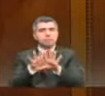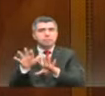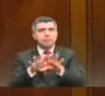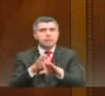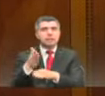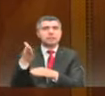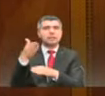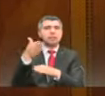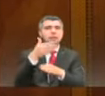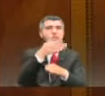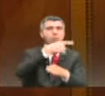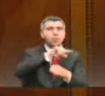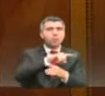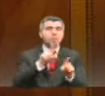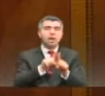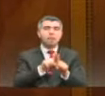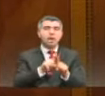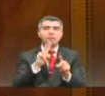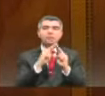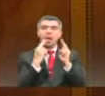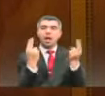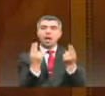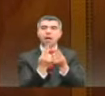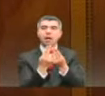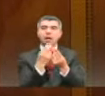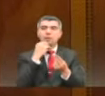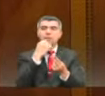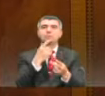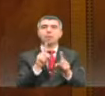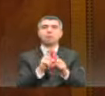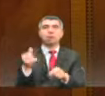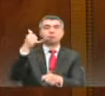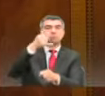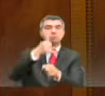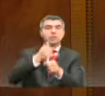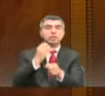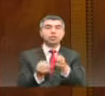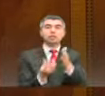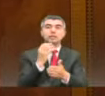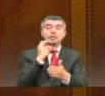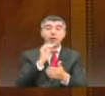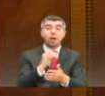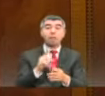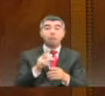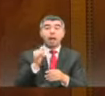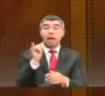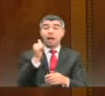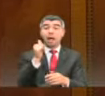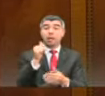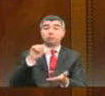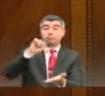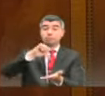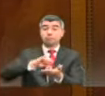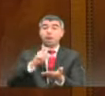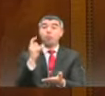الإشعاع الدولي للمغرب لتوطيد موقعه كفاعل إقليمي على المستوى العربي، على المستوى